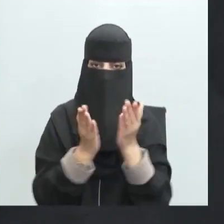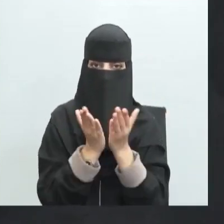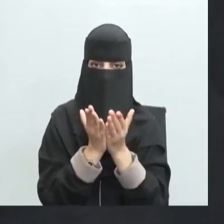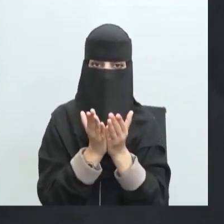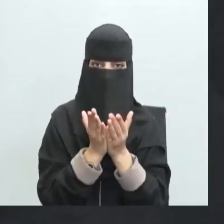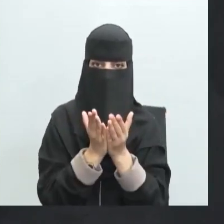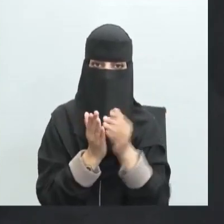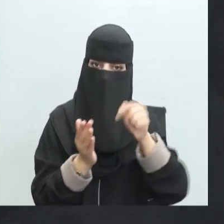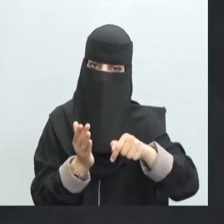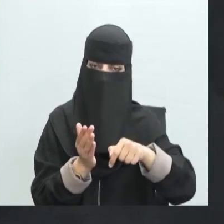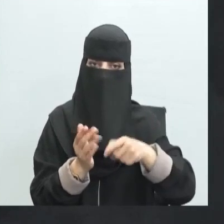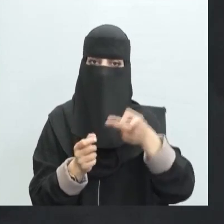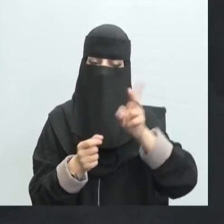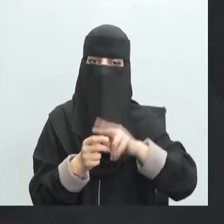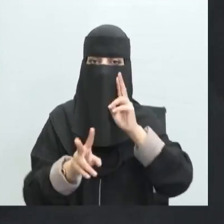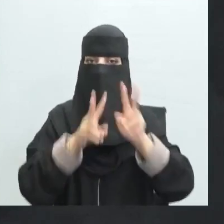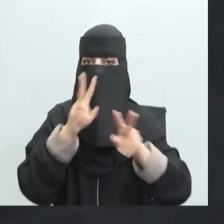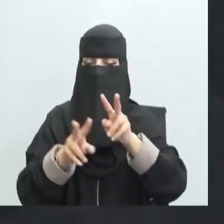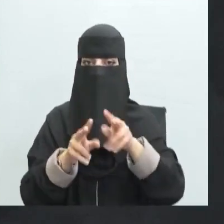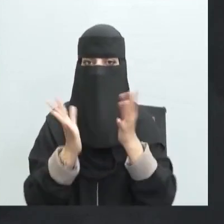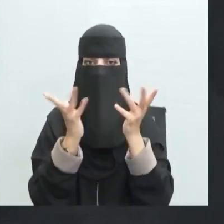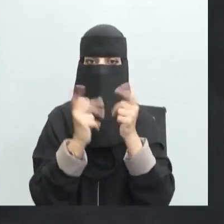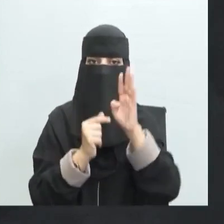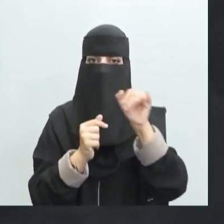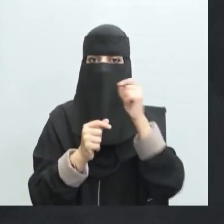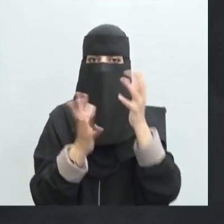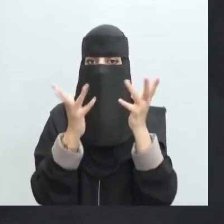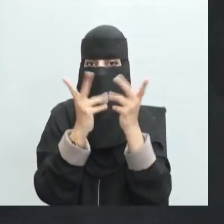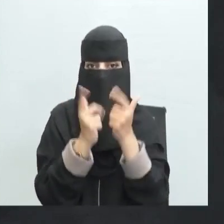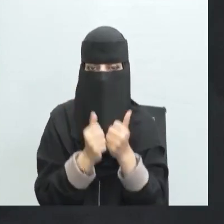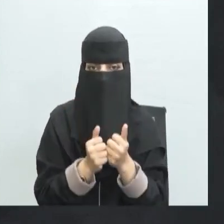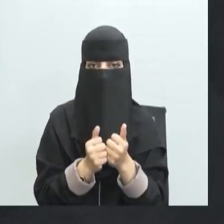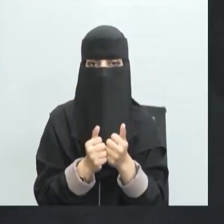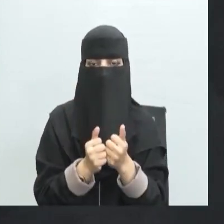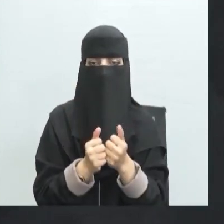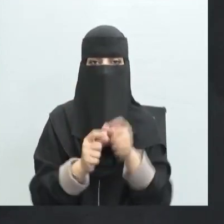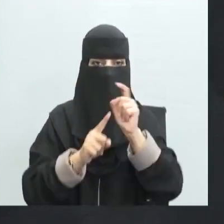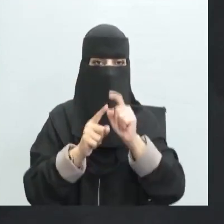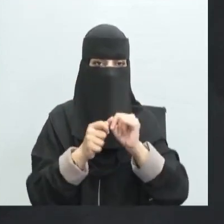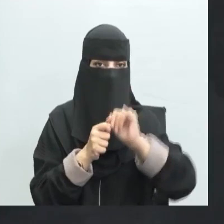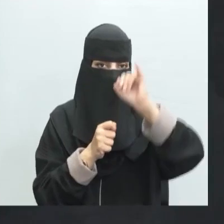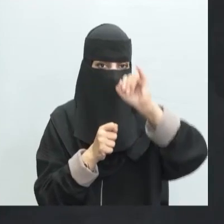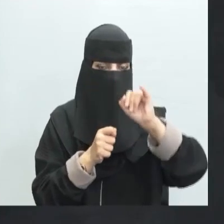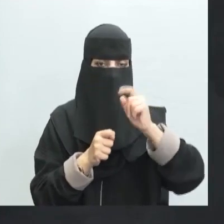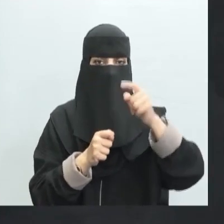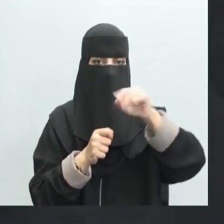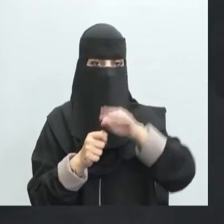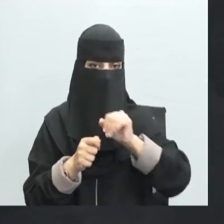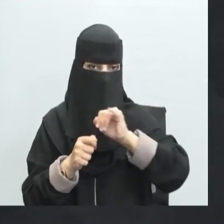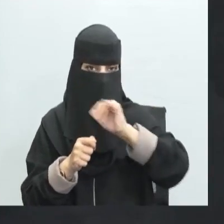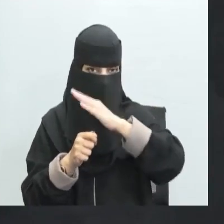درس اليوم وشفنا فيها كيف نحسب اللي هو طول ضلع على ضلع